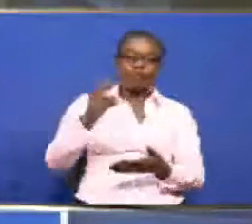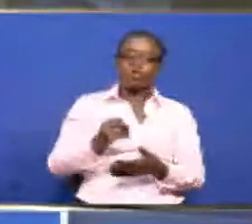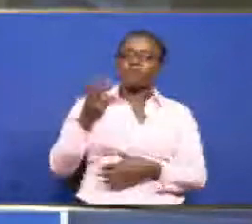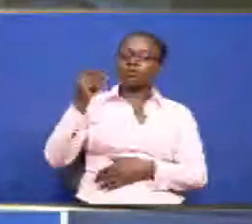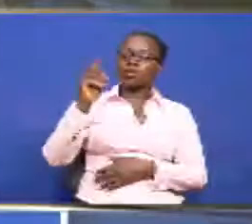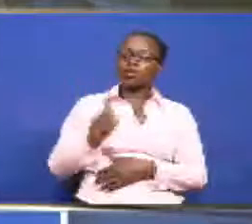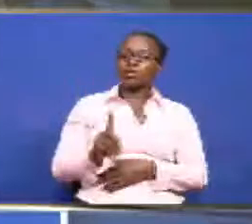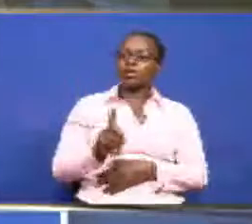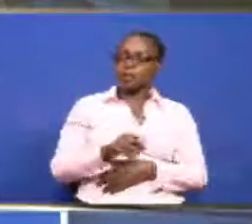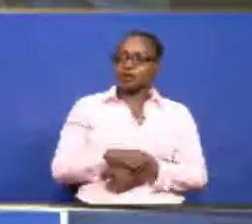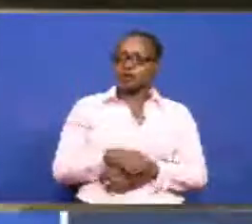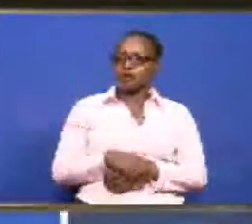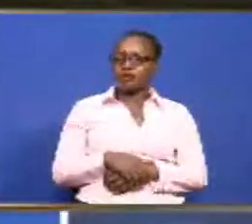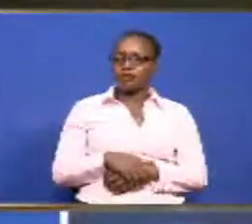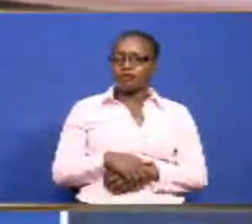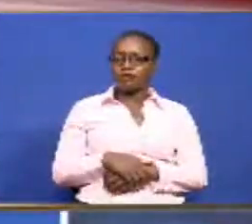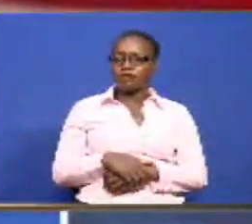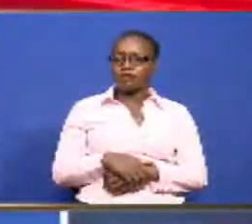2020-2021.